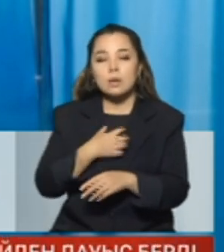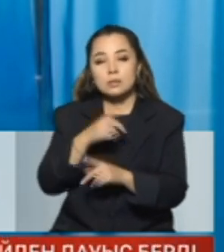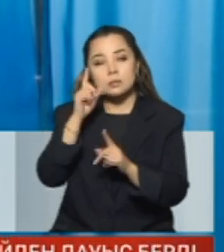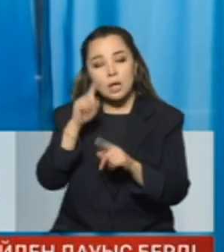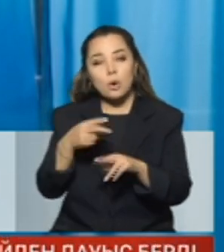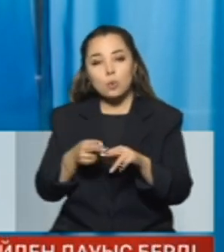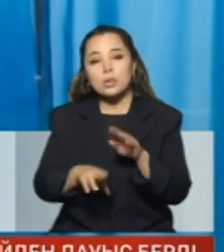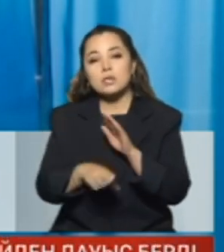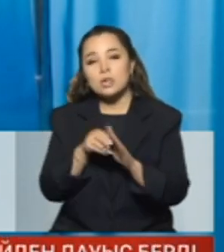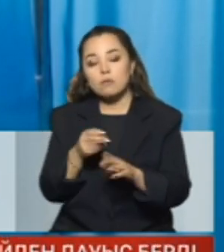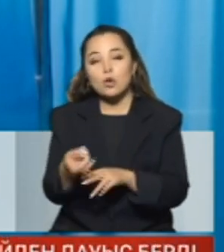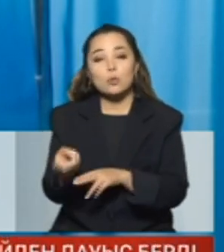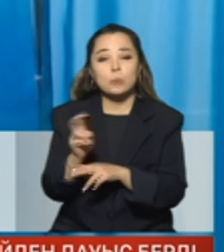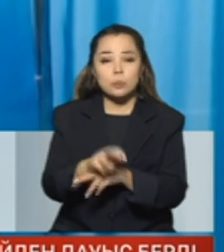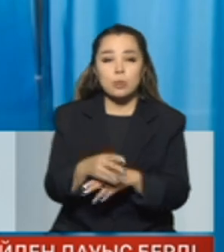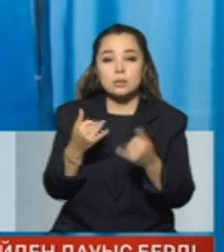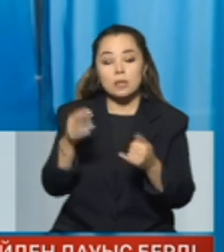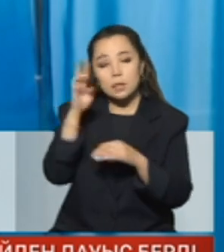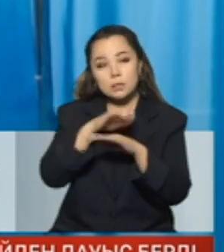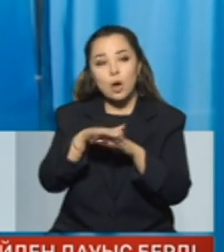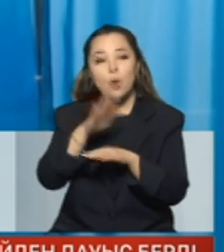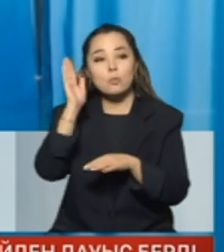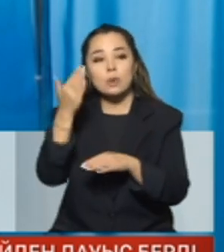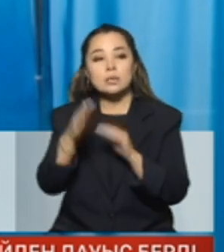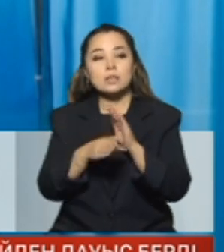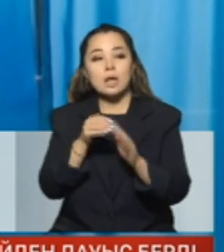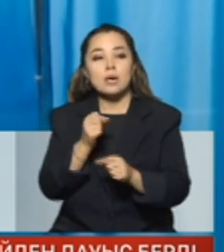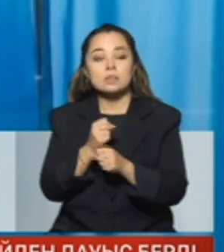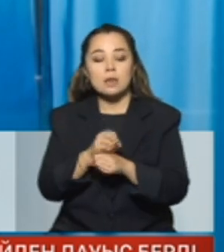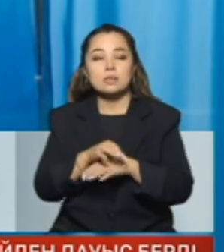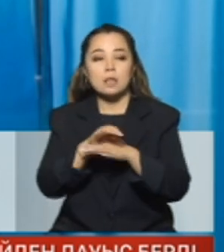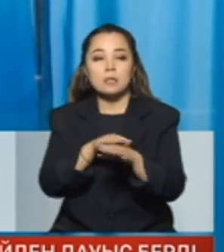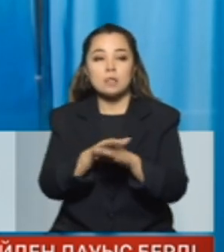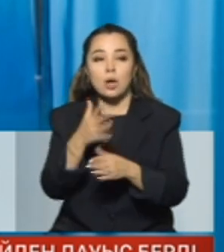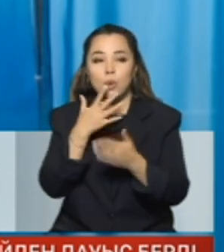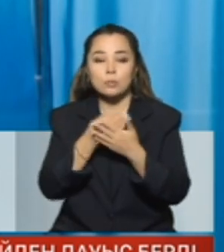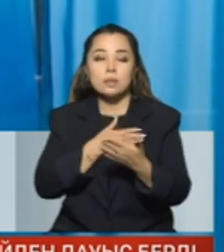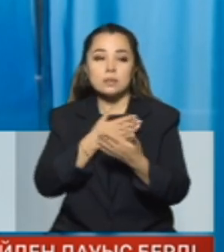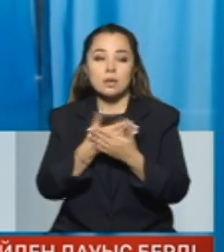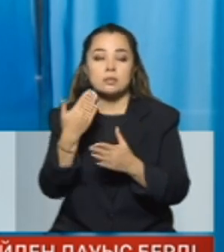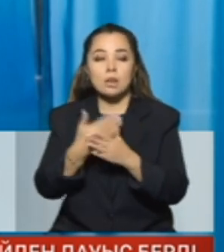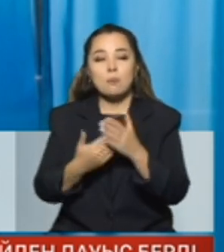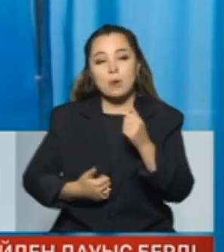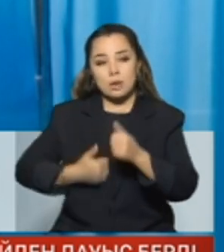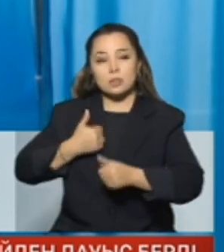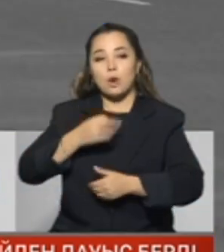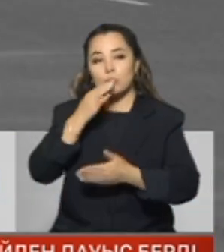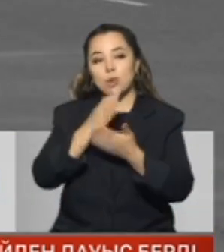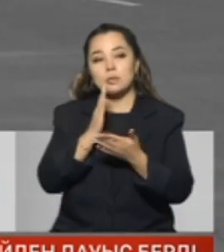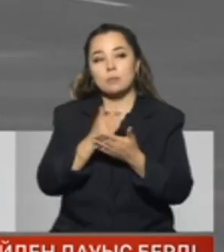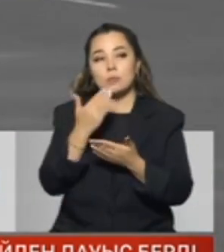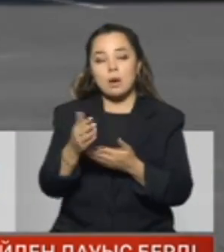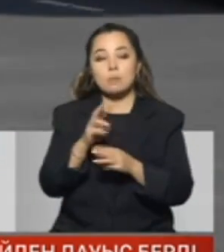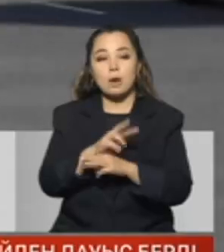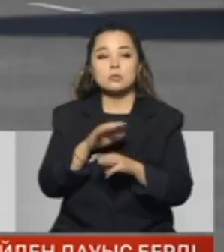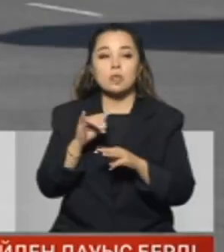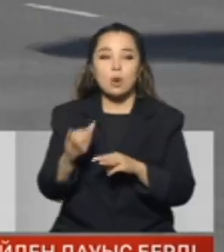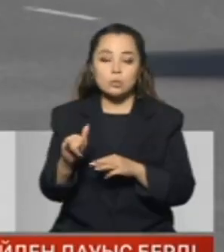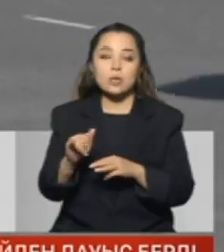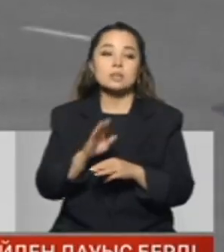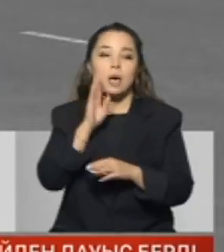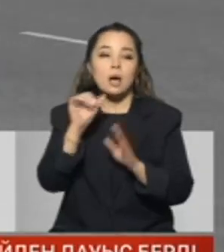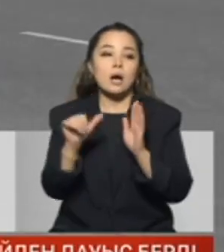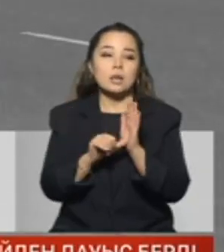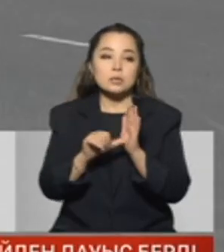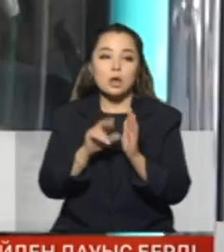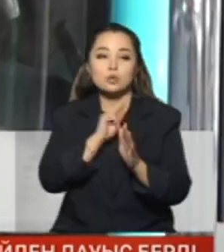болғандықтан осы референдумға келдім. Себебі елдің болашағы үшін таңдау жасадым. Өз үлесімді қостым деп мақтанышпен айталам. Маңғыстауда таңғы 6-дан